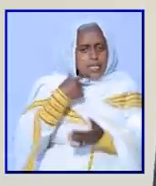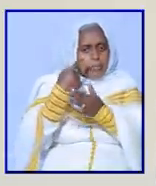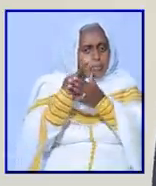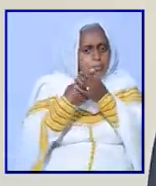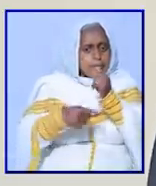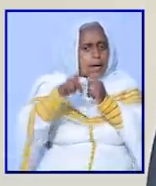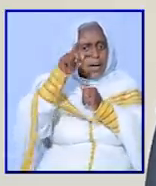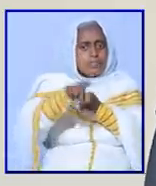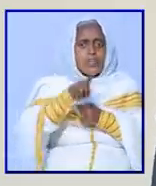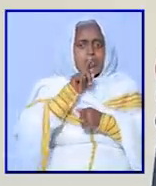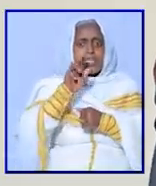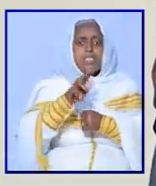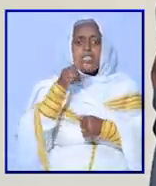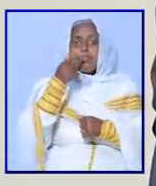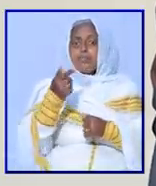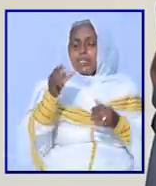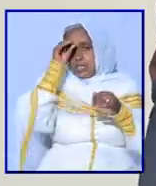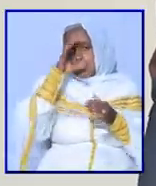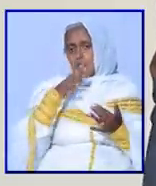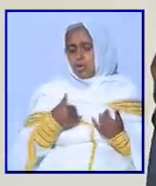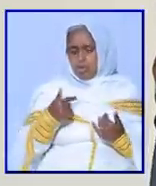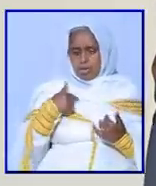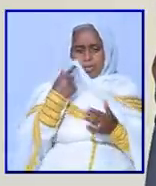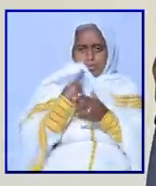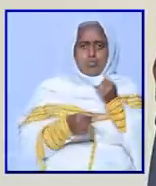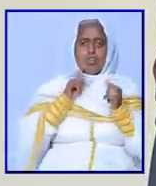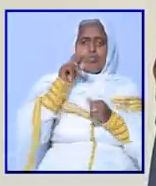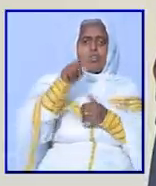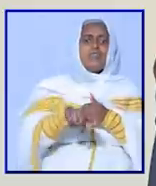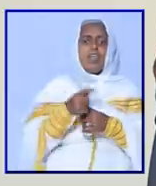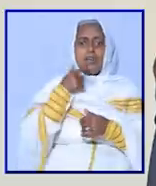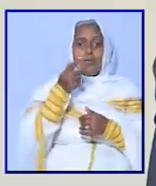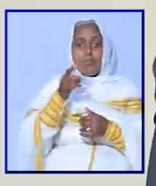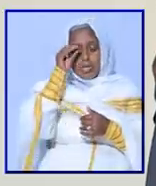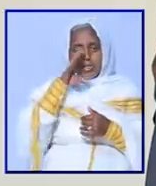እኔ ብቻ አስፈልጊ ነኝ የሚል ሰው አለ። እኔ ብቻ አስፈልጊ ነኝ